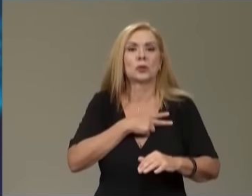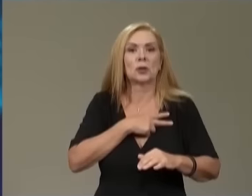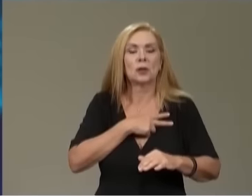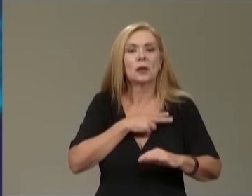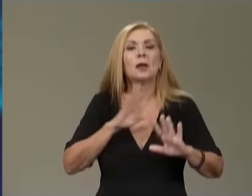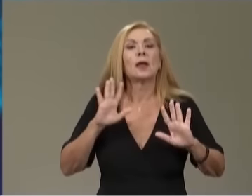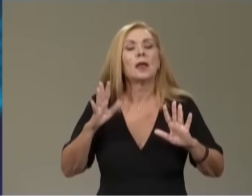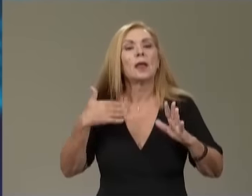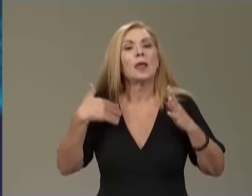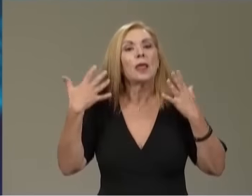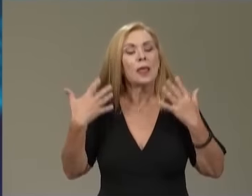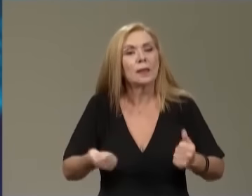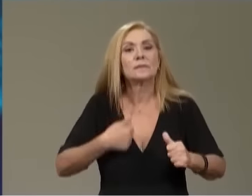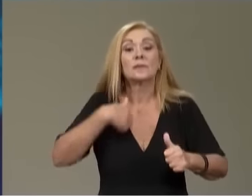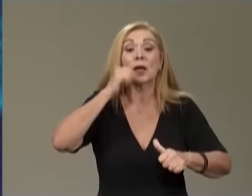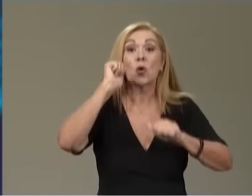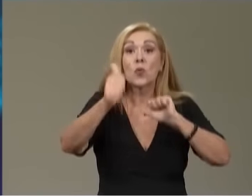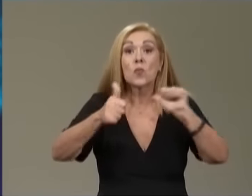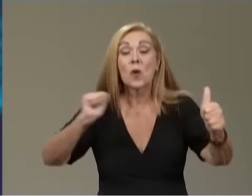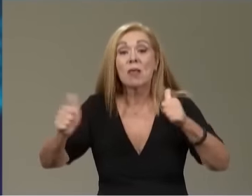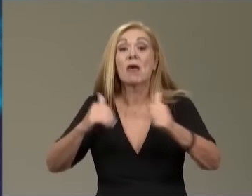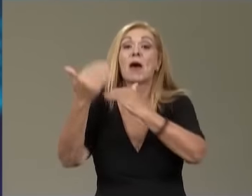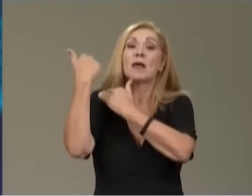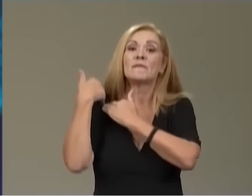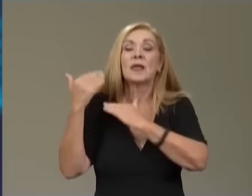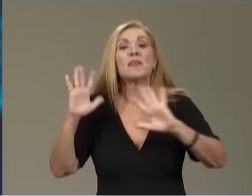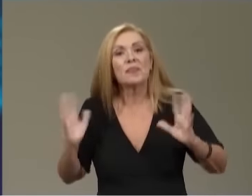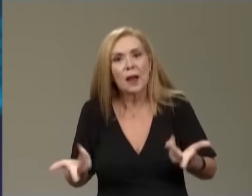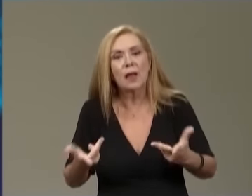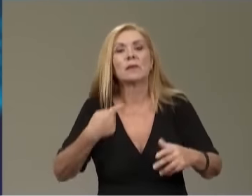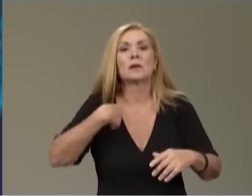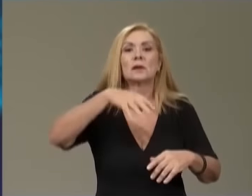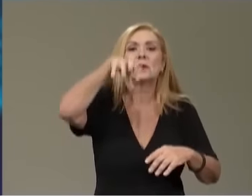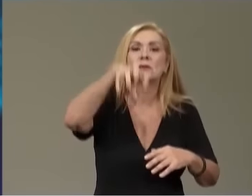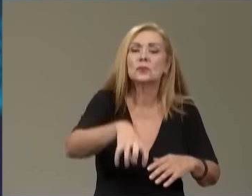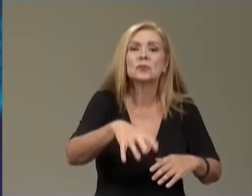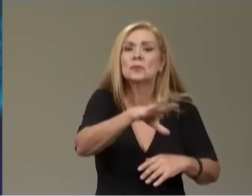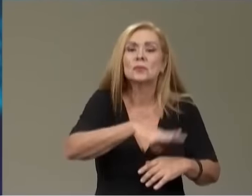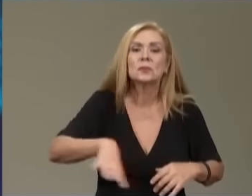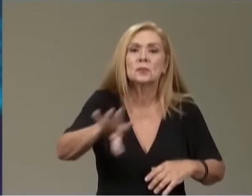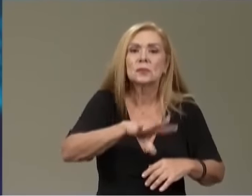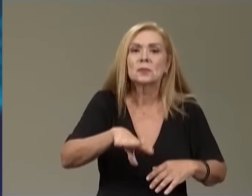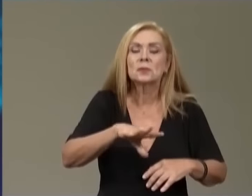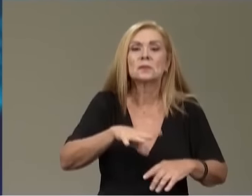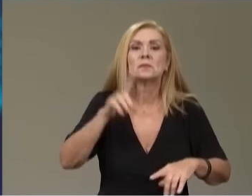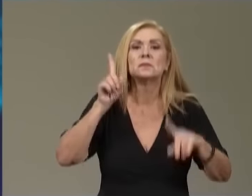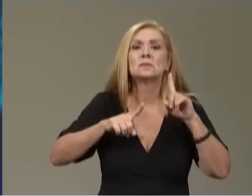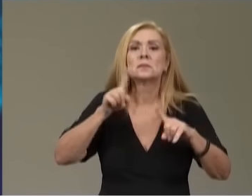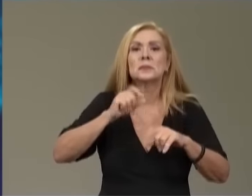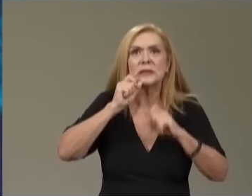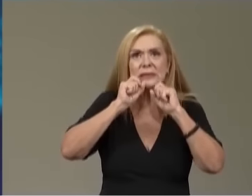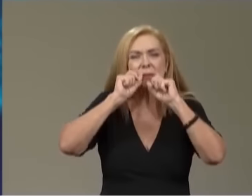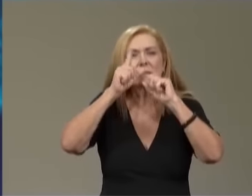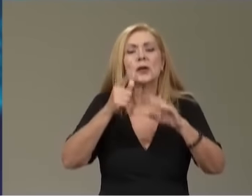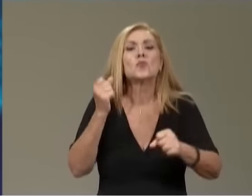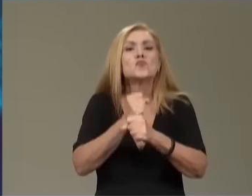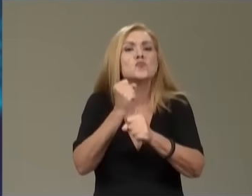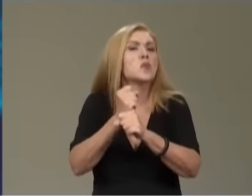συλλογική πρόοδο και ατομική. Ένα τόπο δηλαδή όπου εκείνοι που ξυπνούν νωρίς για τη